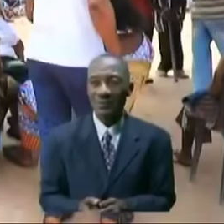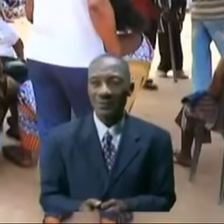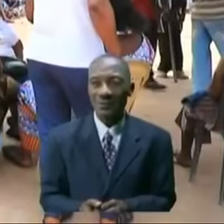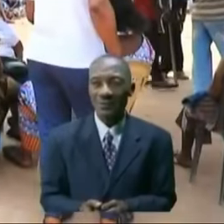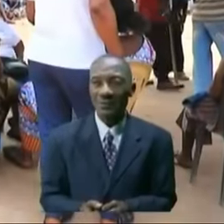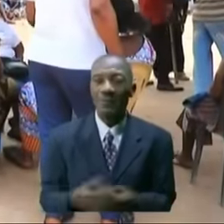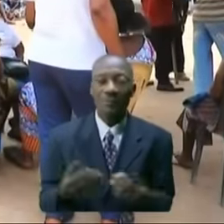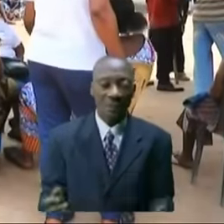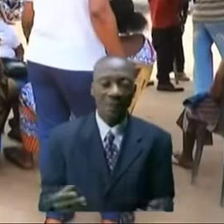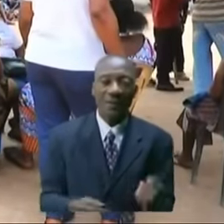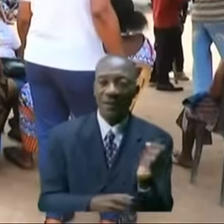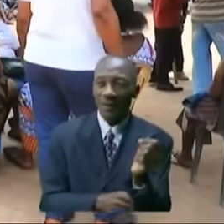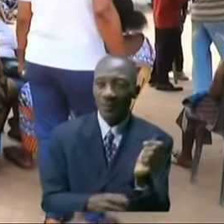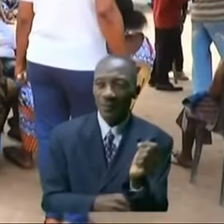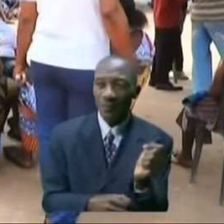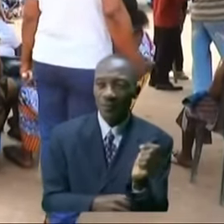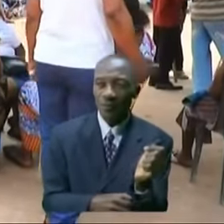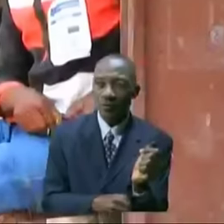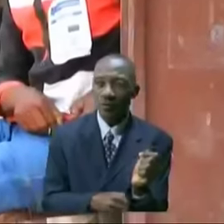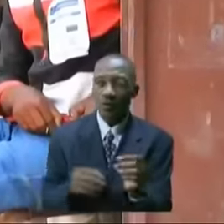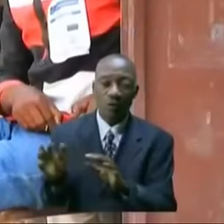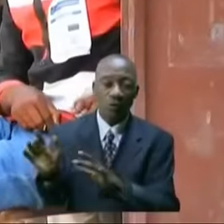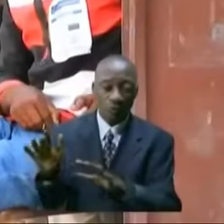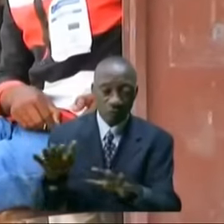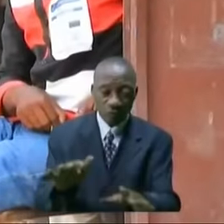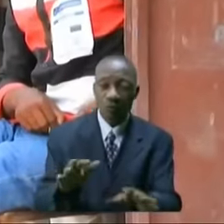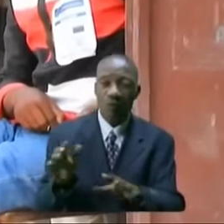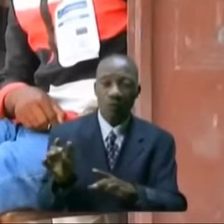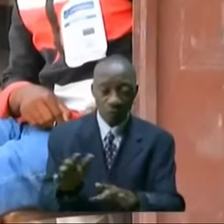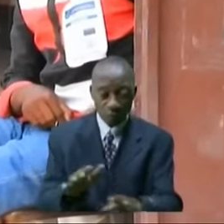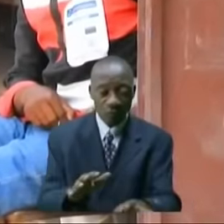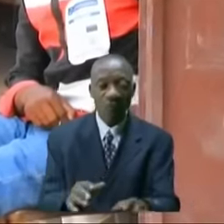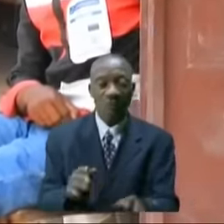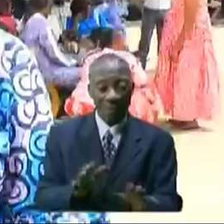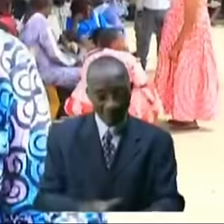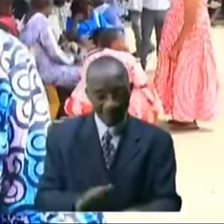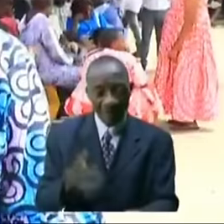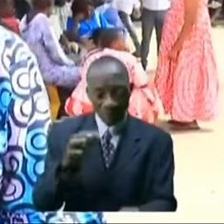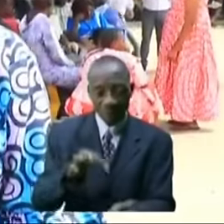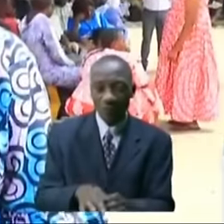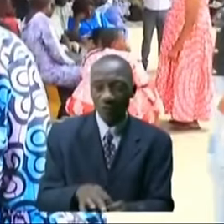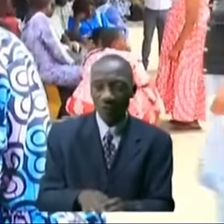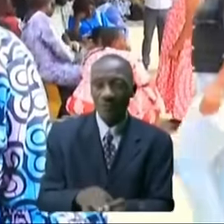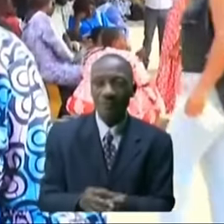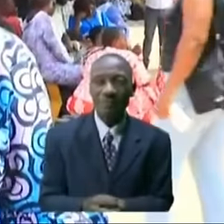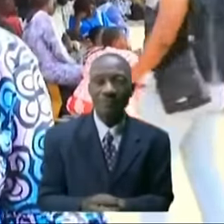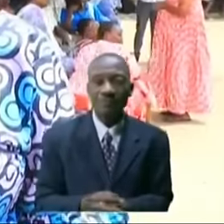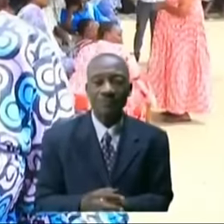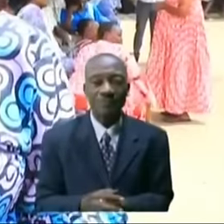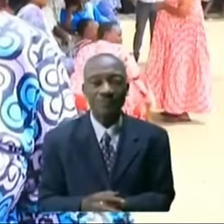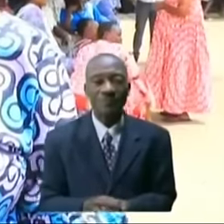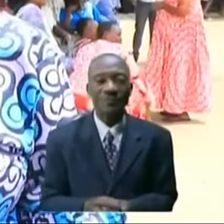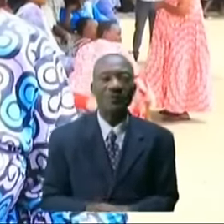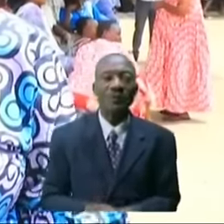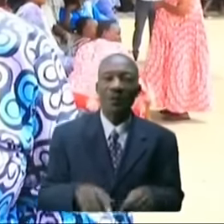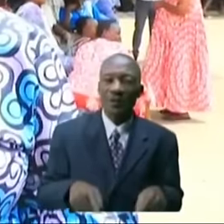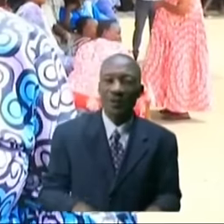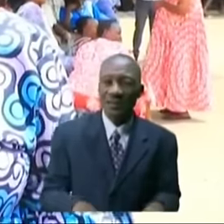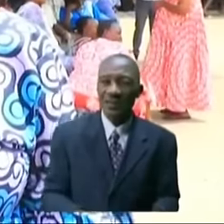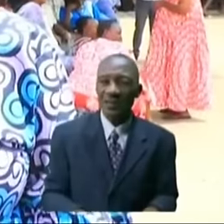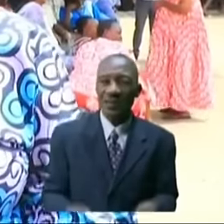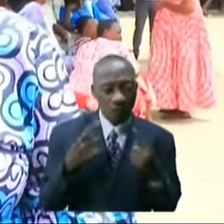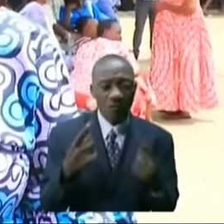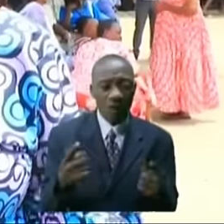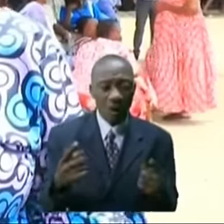des électeurs, le point focal de la CENI rassure. Ici, ça passe très bien. Le temps que les machines